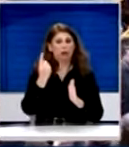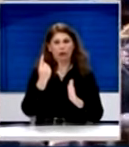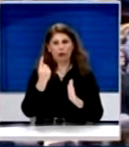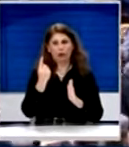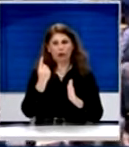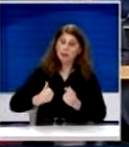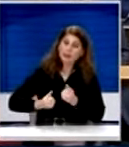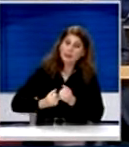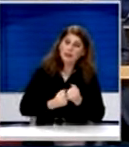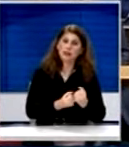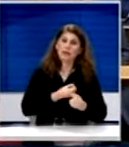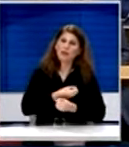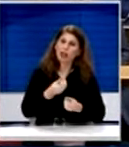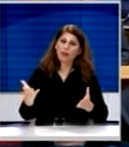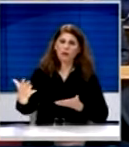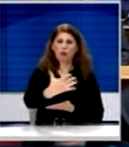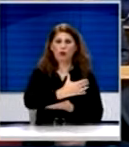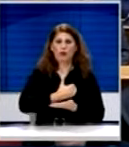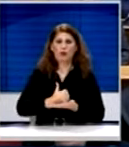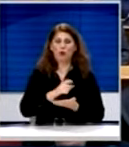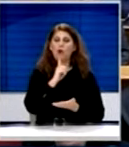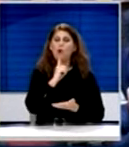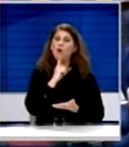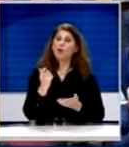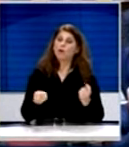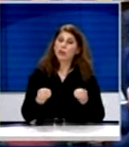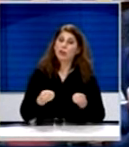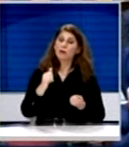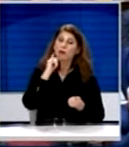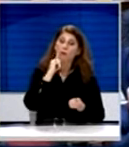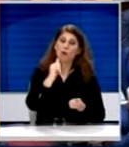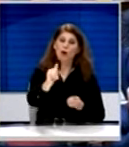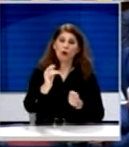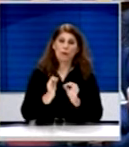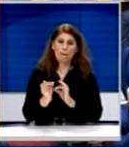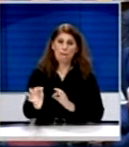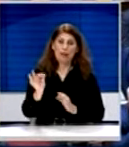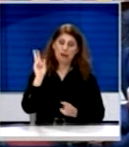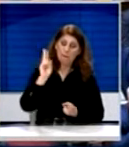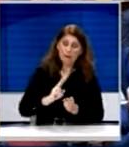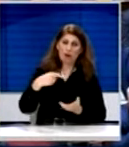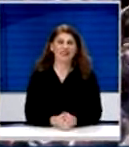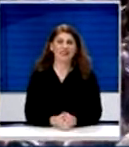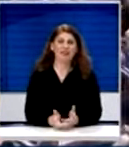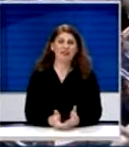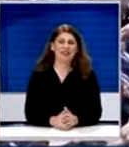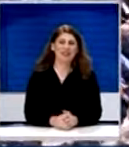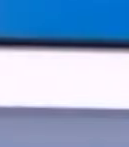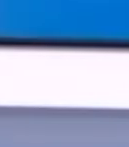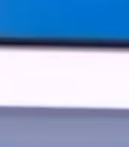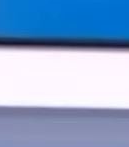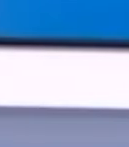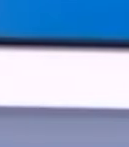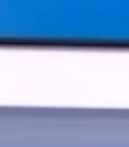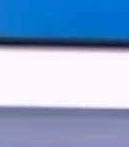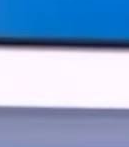στις εκκλησίες. Η αναφορά έγινε σε μια ανευαίσθητη χρονικά στιγμή, καθώς το προηγούμενο διάστημα υπήρξαν υπουργοί και βουλευτές που βρέθηκαν